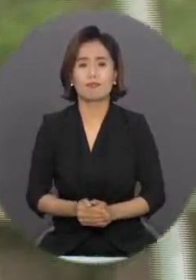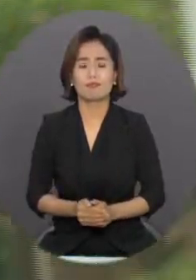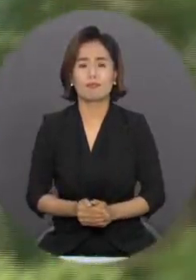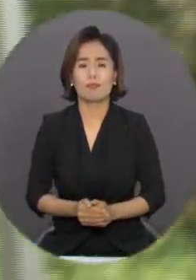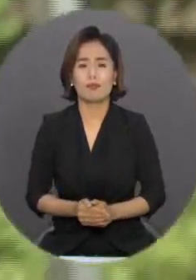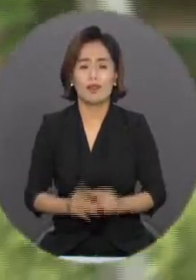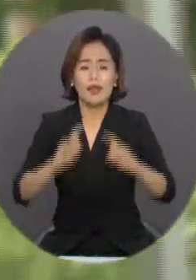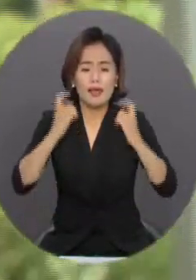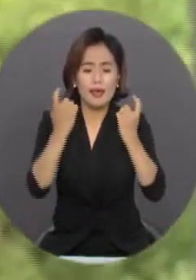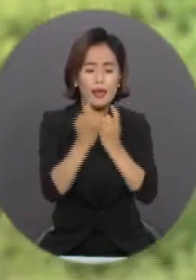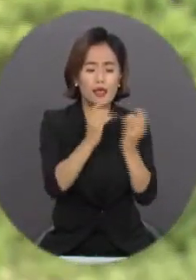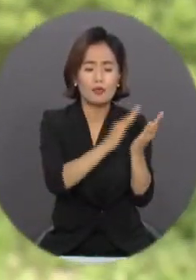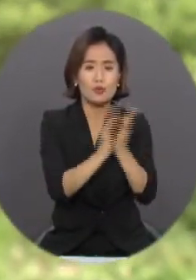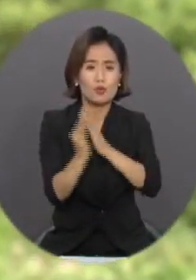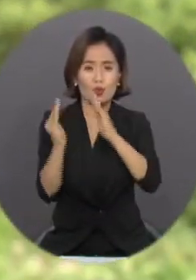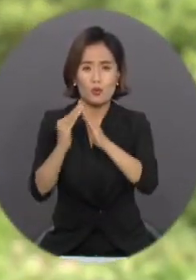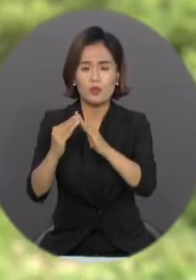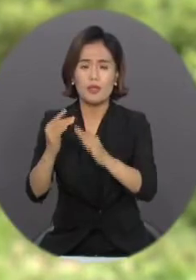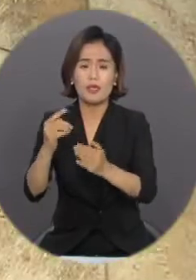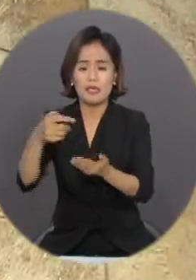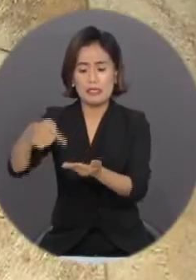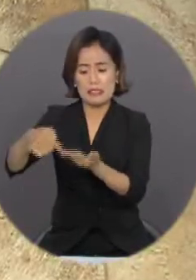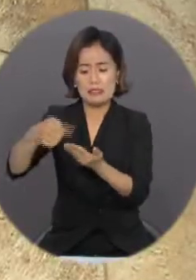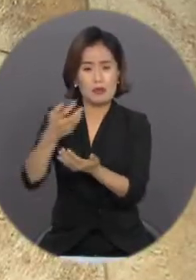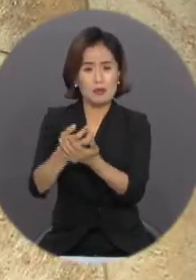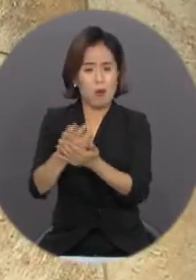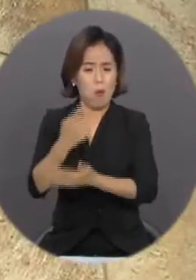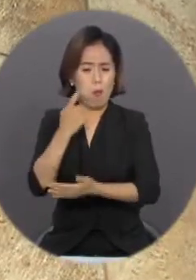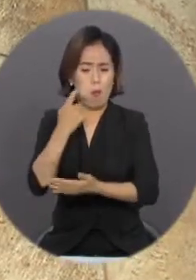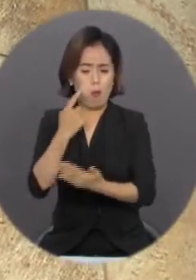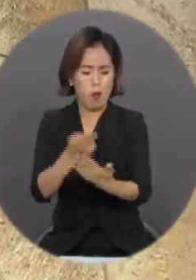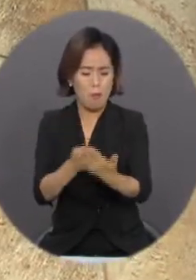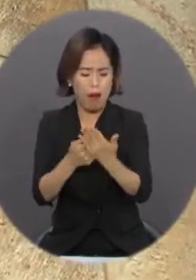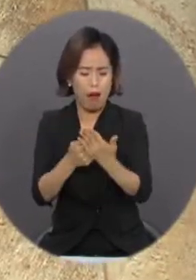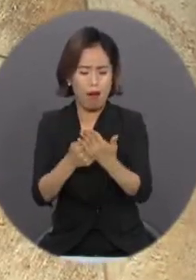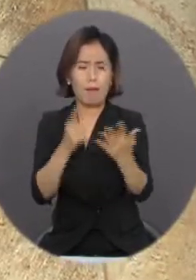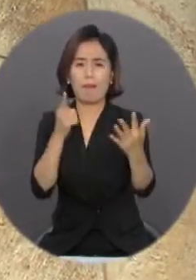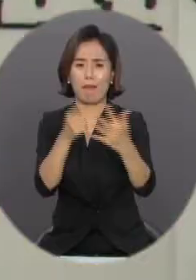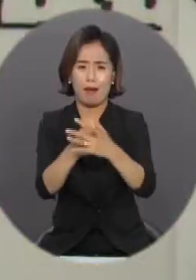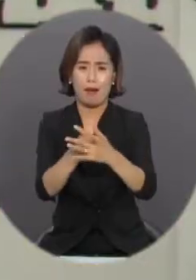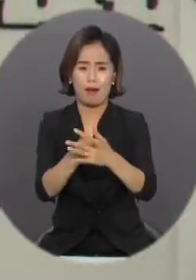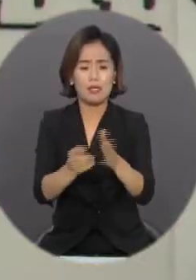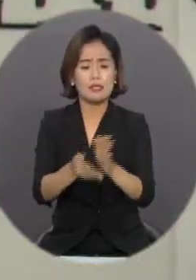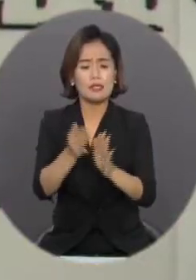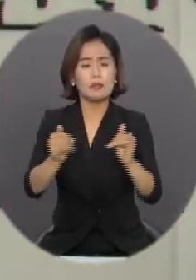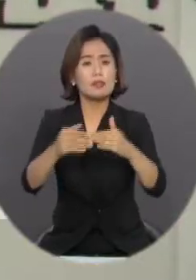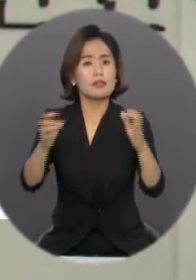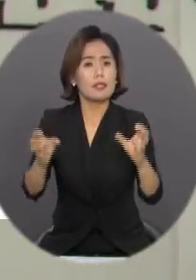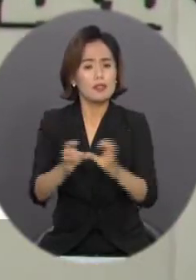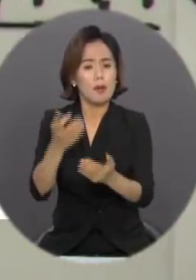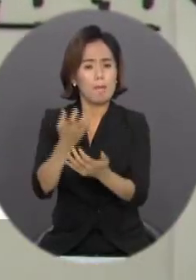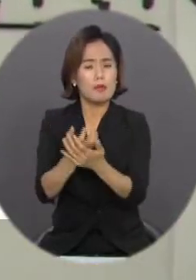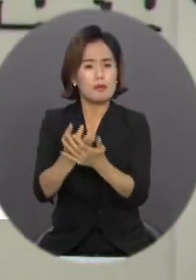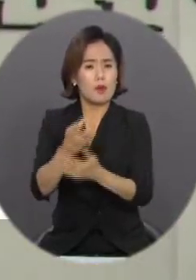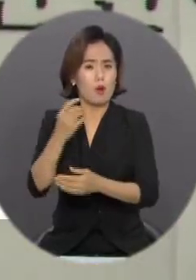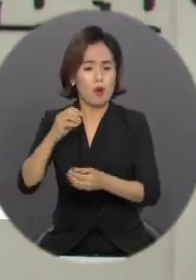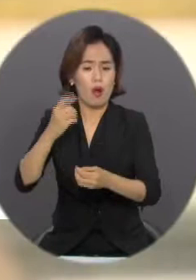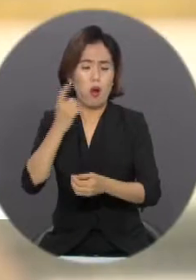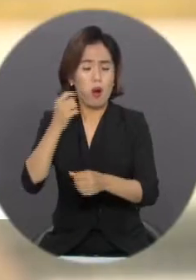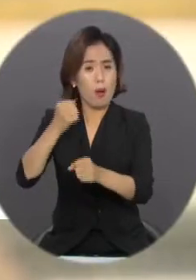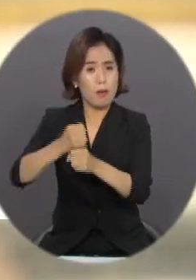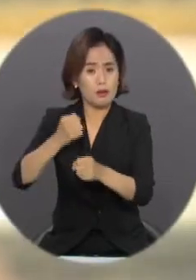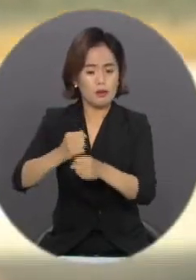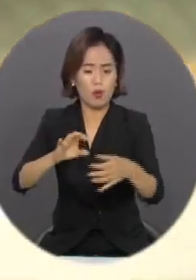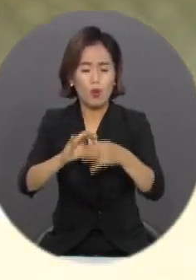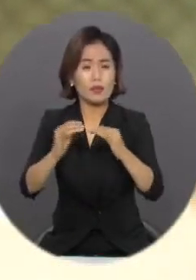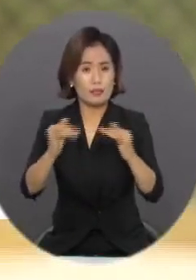한 사립유치원이 신청 서류를 허위로 꾸며낸 사실이 드러난 겁니다. 시민단체는 문서를 위조한 유치원